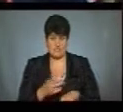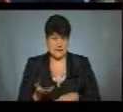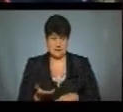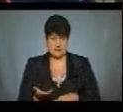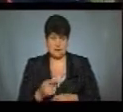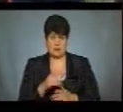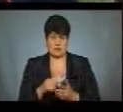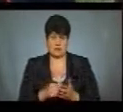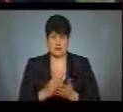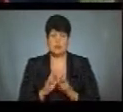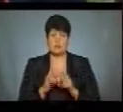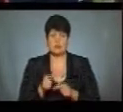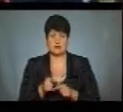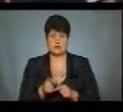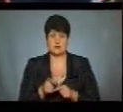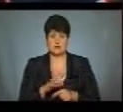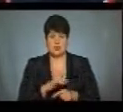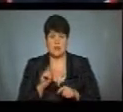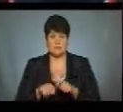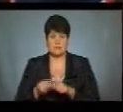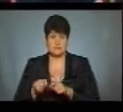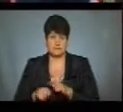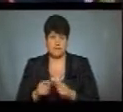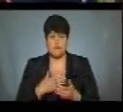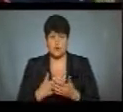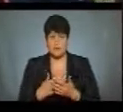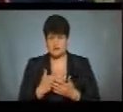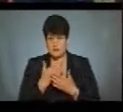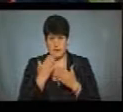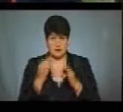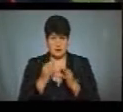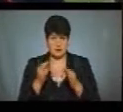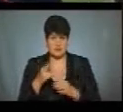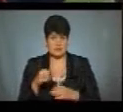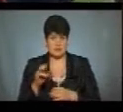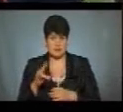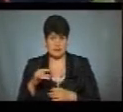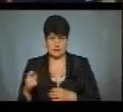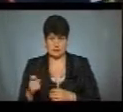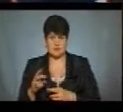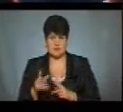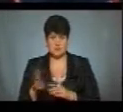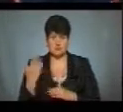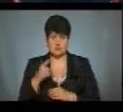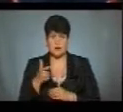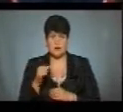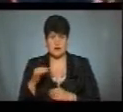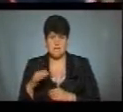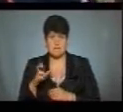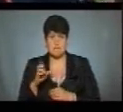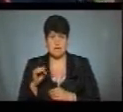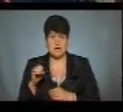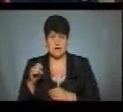і питання є, як вони пройшли атестацію, тому що в громадськості насправді немає зовсім даних, як бувший гаїшник і